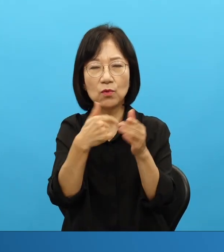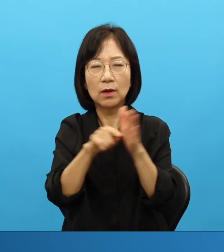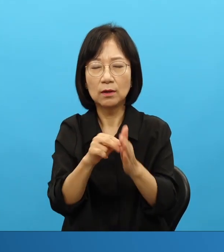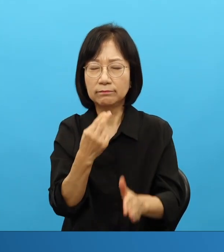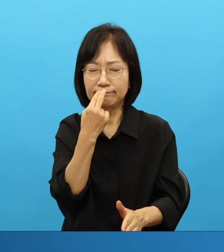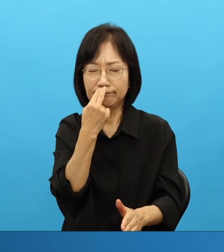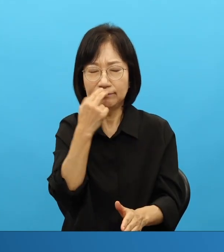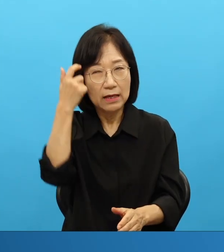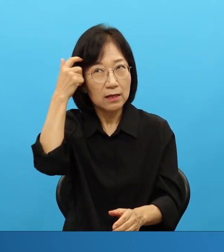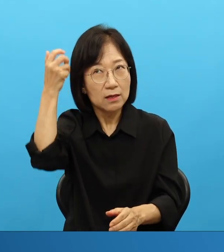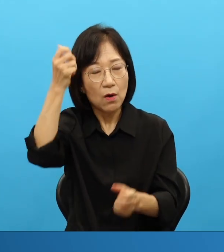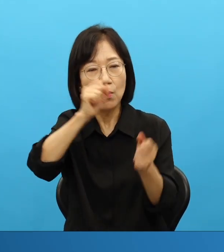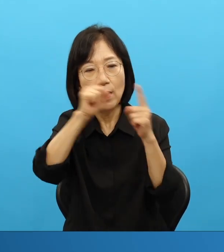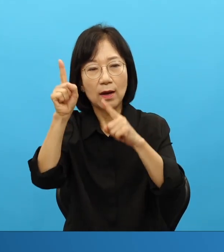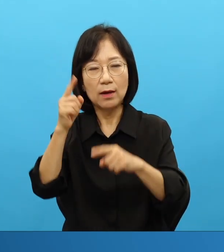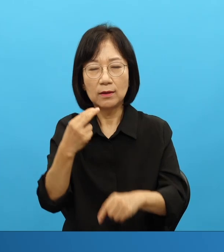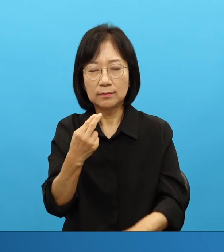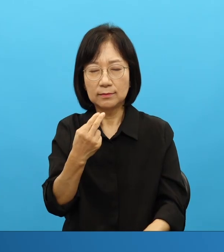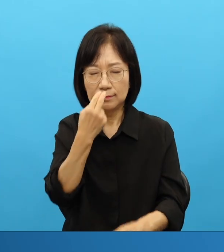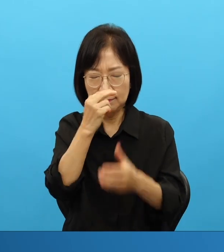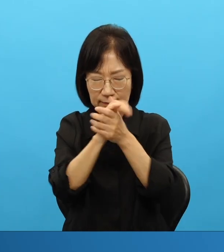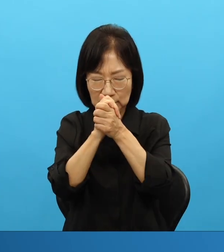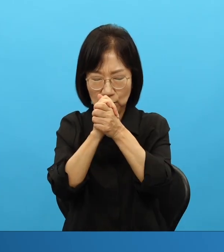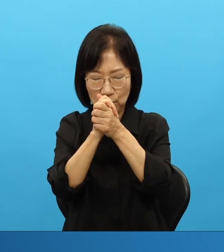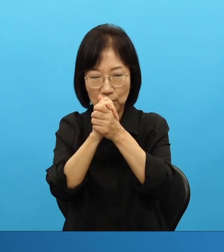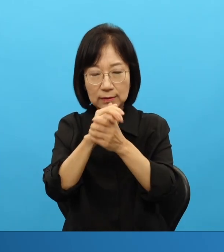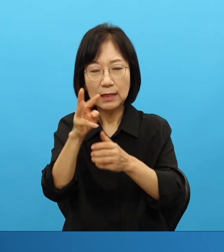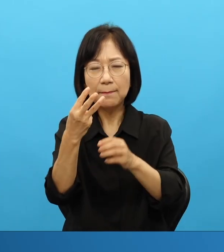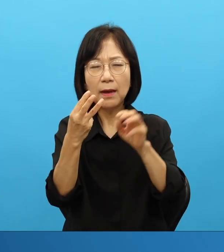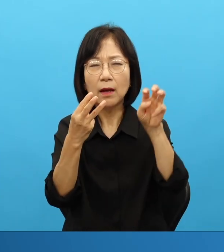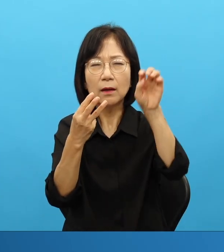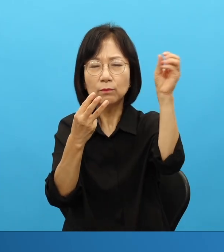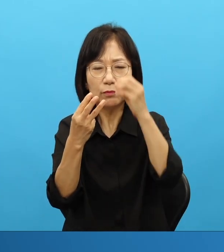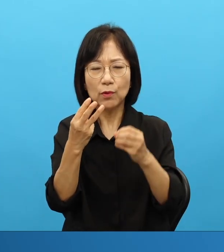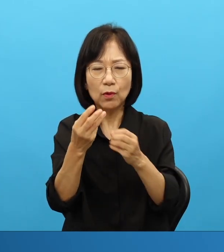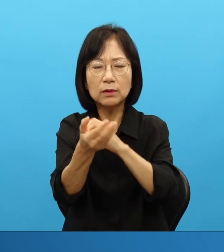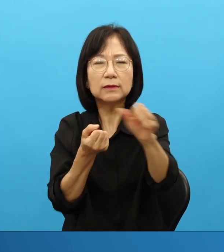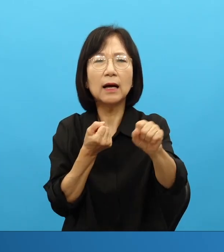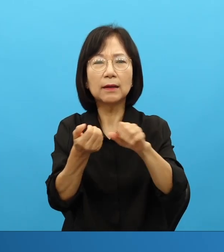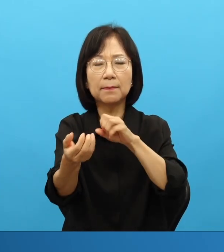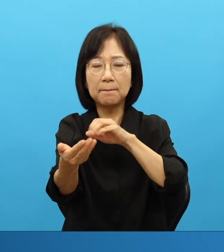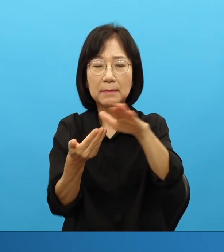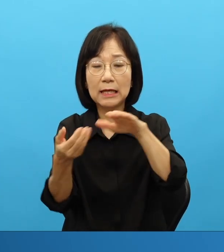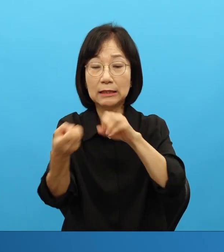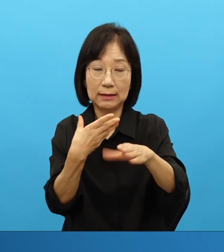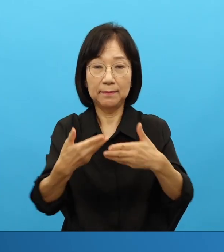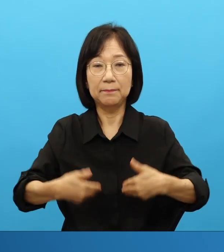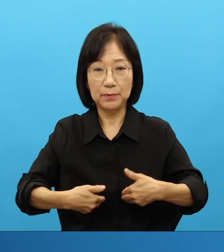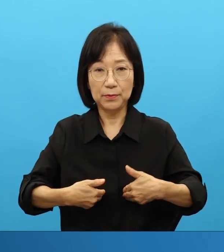기도 300% 미리 응답받고 나가 있다. 묵상운동으로 전 세계 치유해.